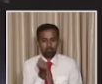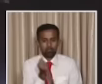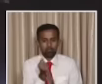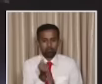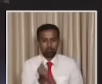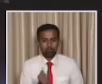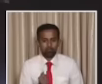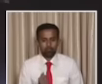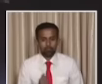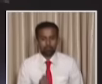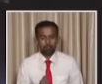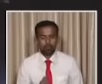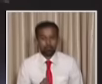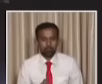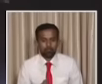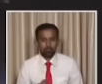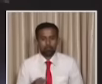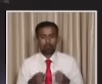අයිතිය, විපක්ෂයේ